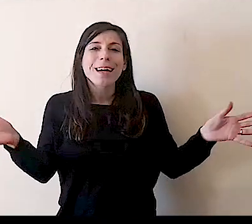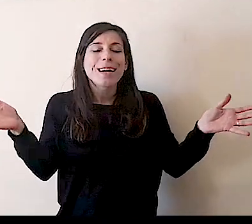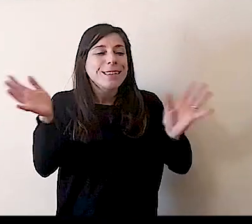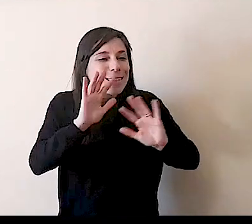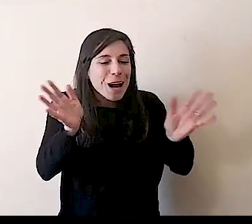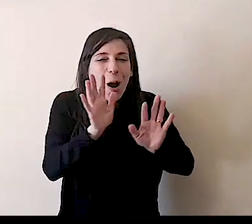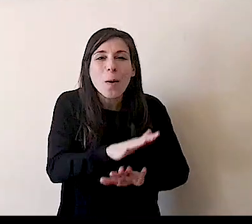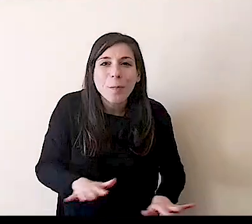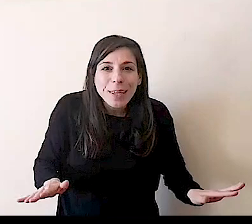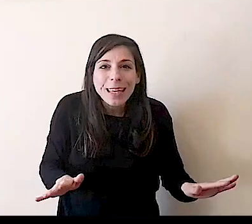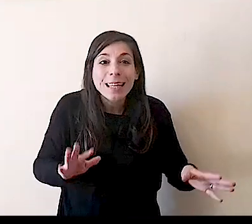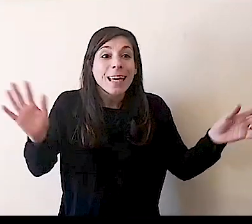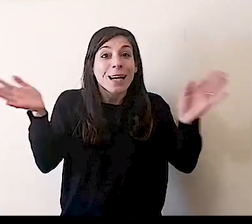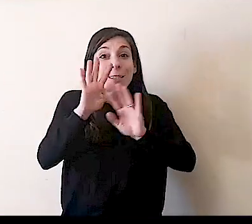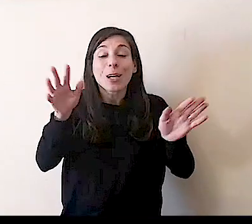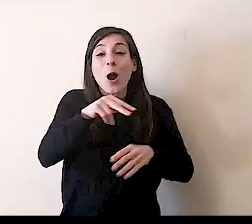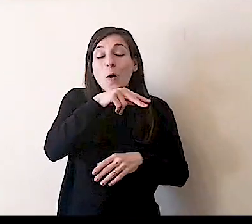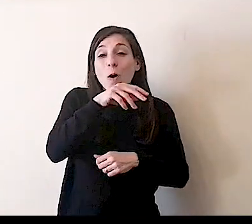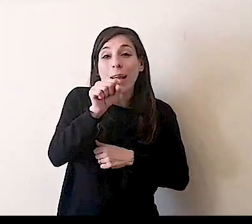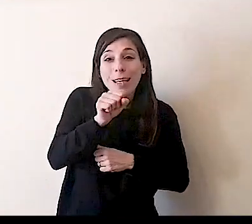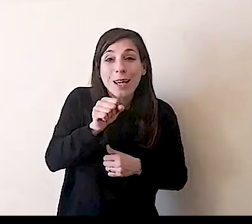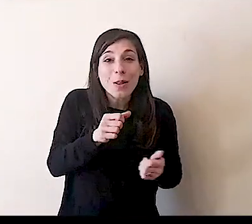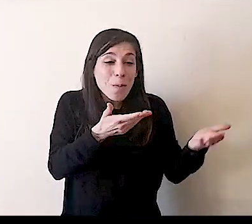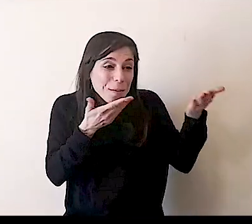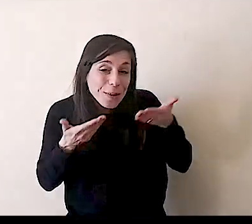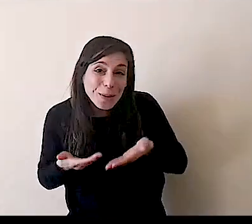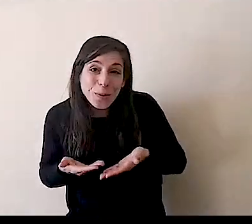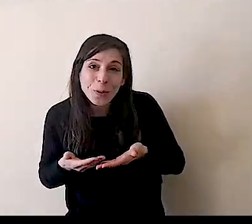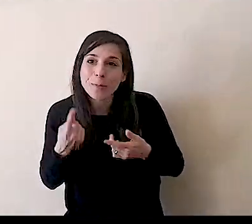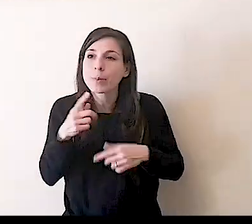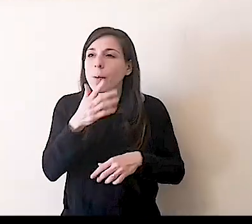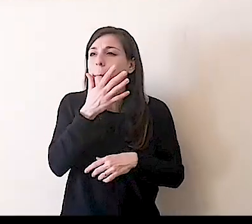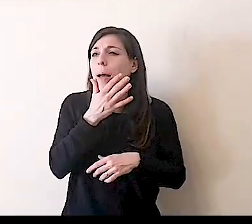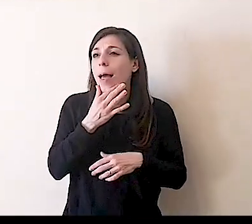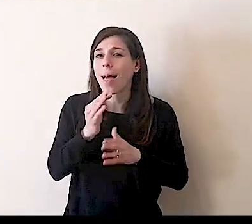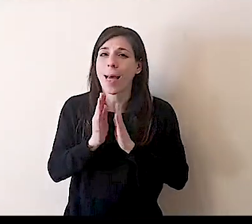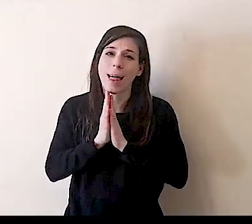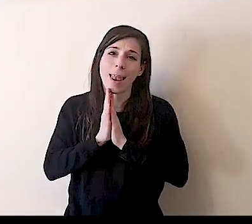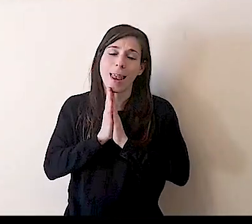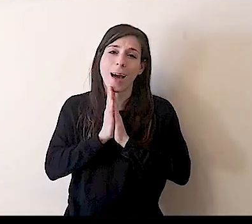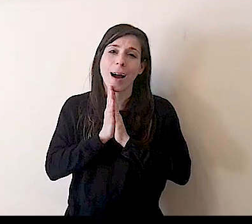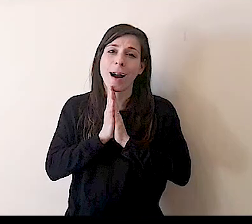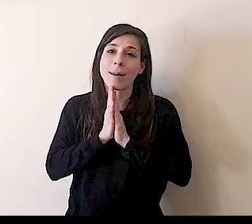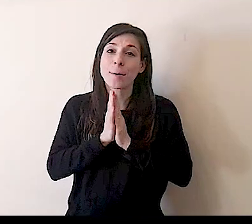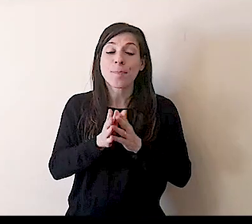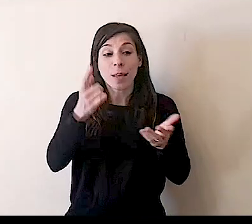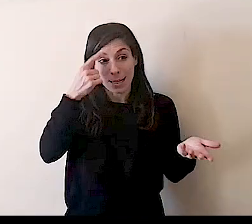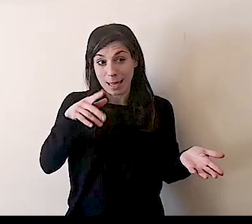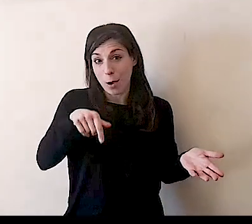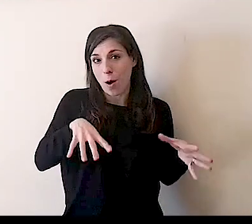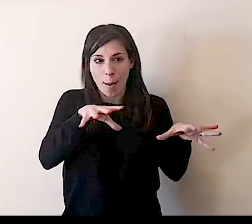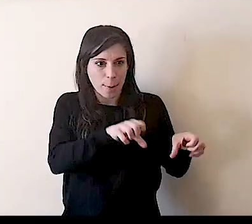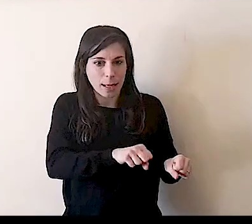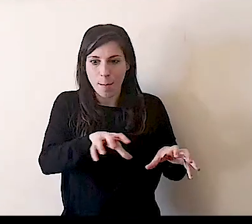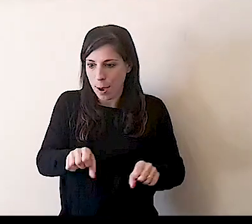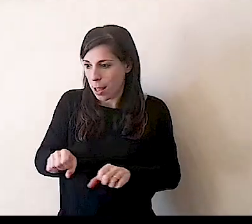ciao nonno brino benvenuto guardate come ben sai qui siamo molto occupati perché